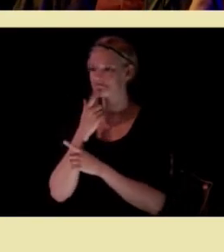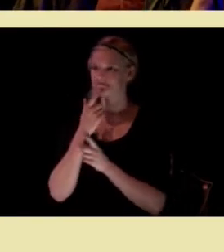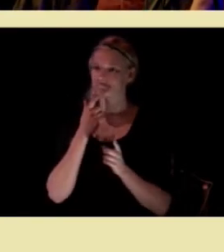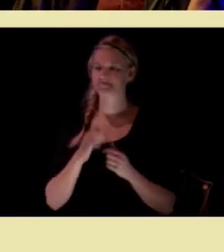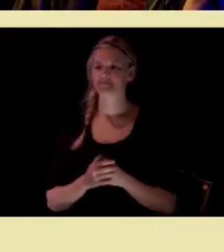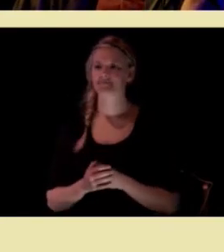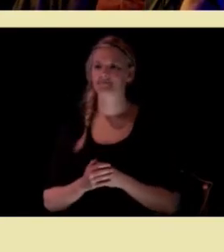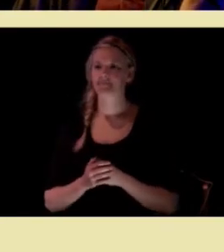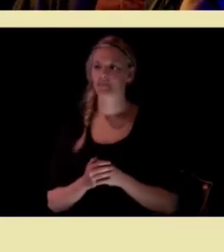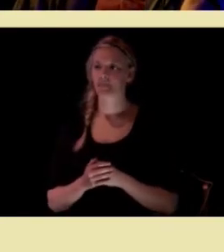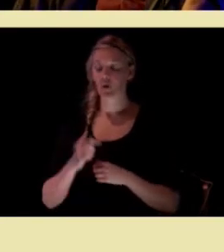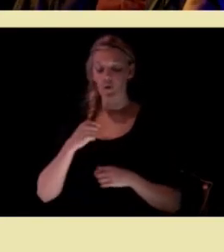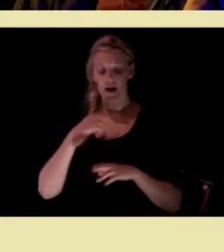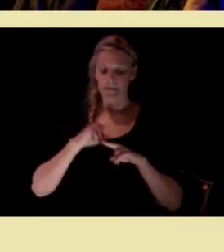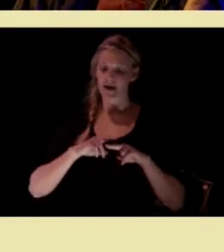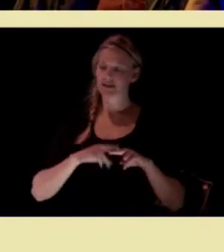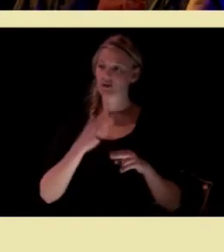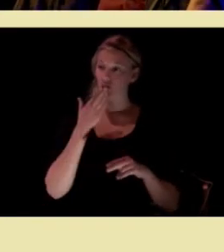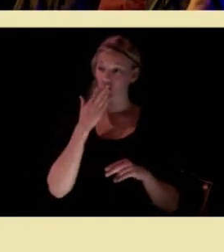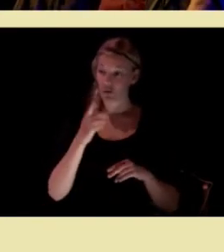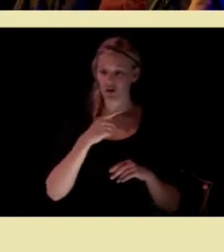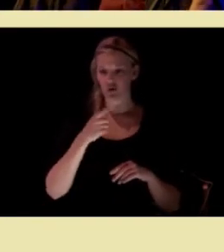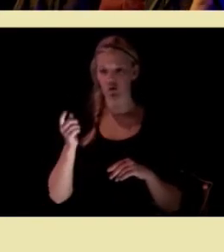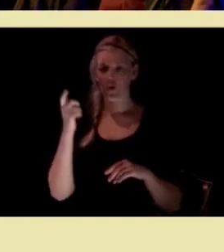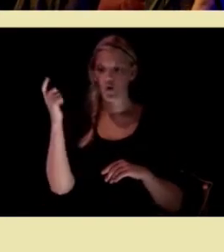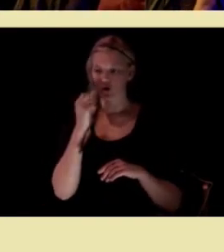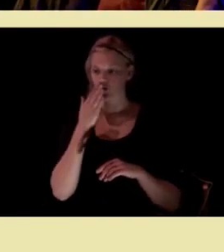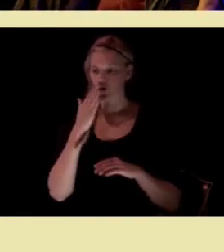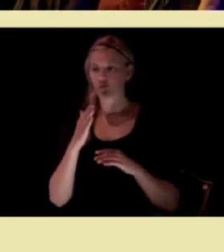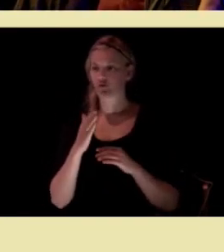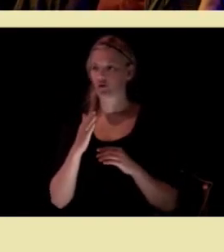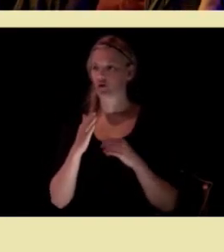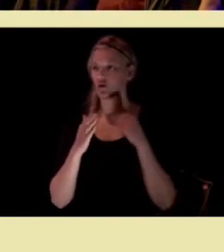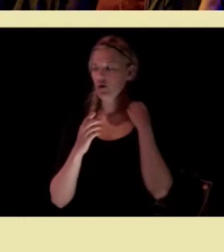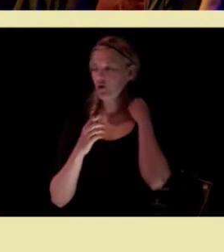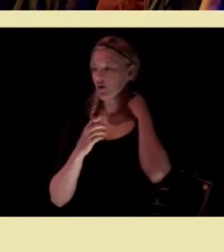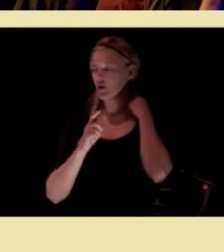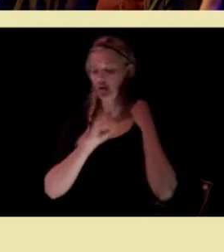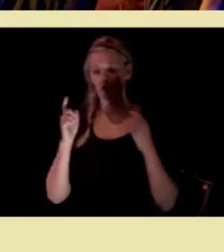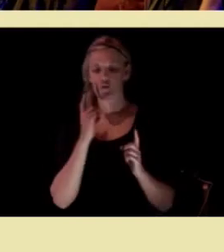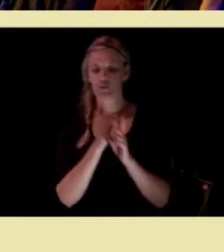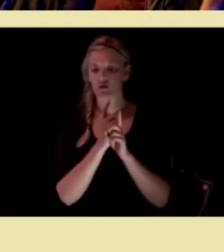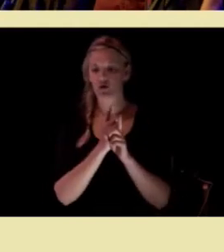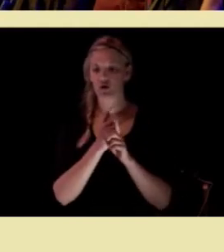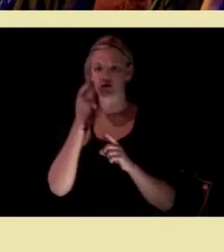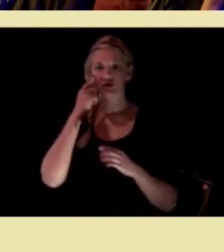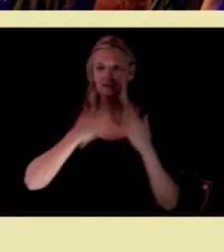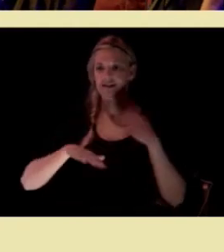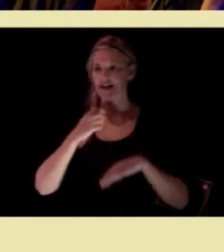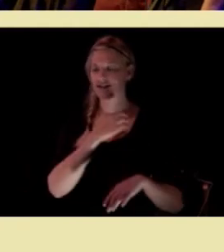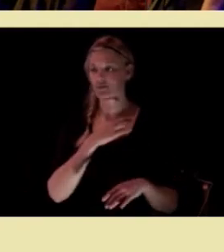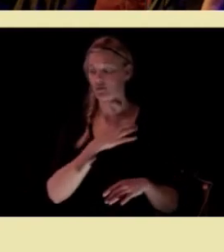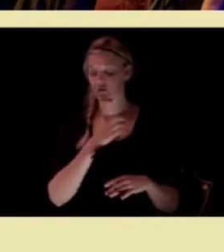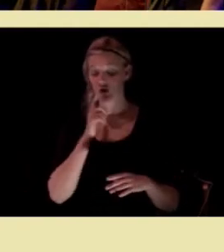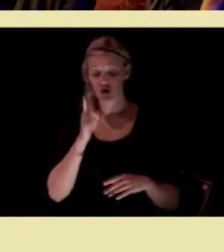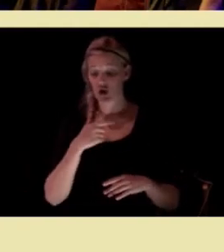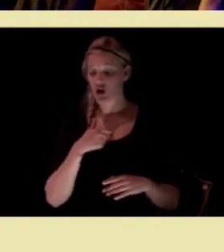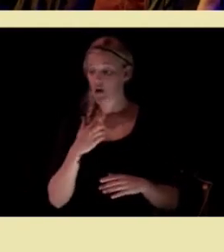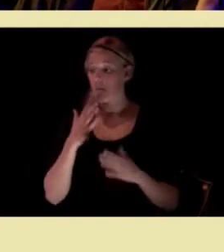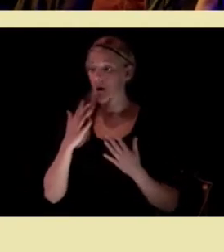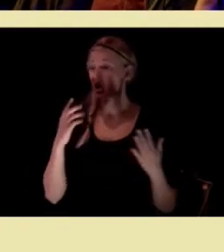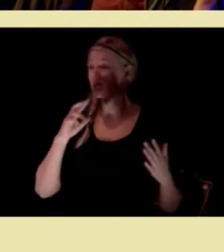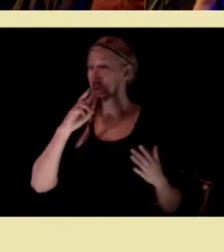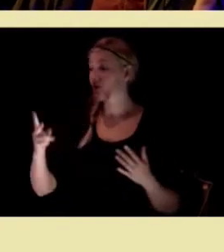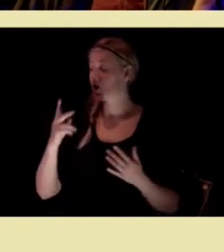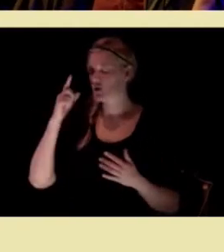Og jeg merket veldig godt at du hørte veldig godt etter når du møtte psykisk helseproffene, for mange av de svarene kunne du så